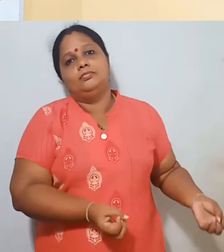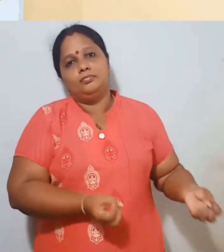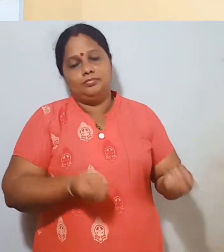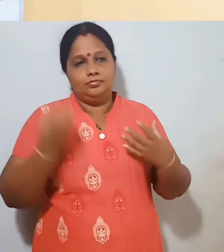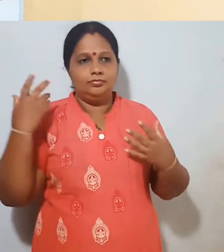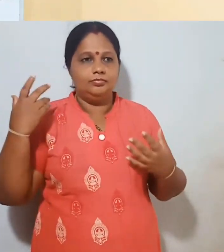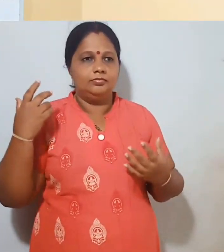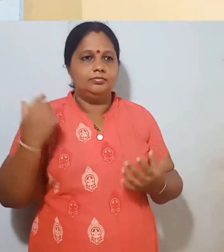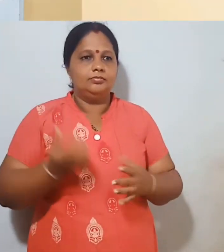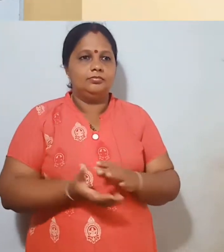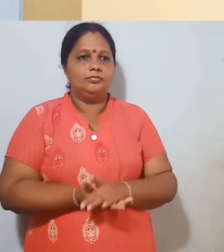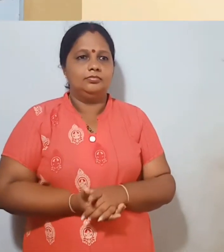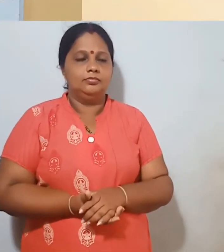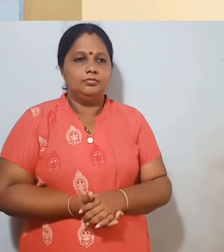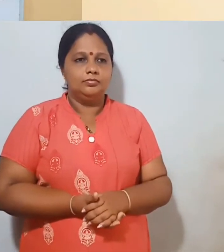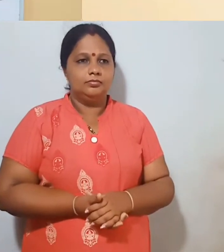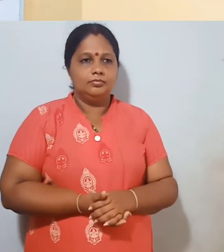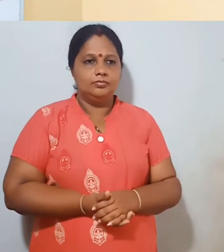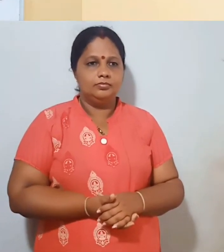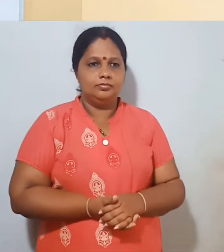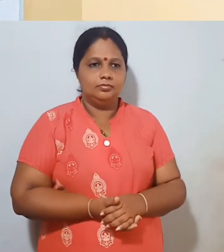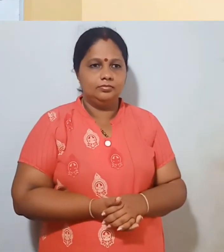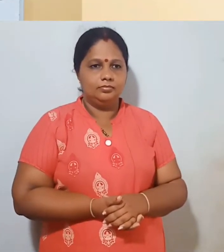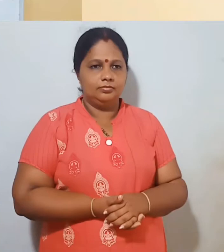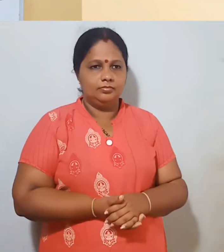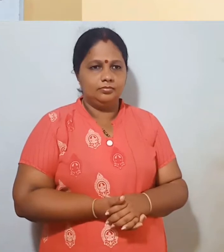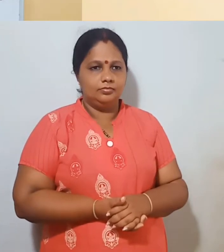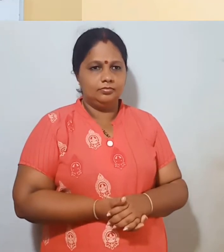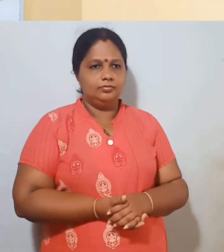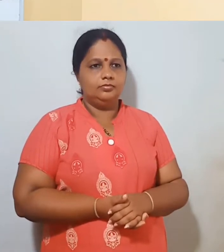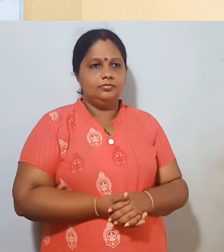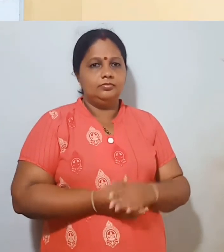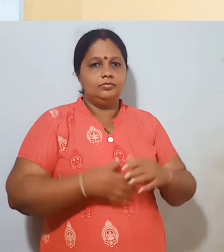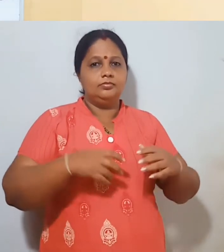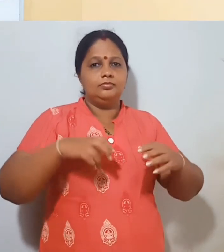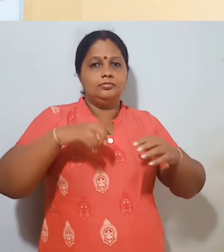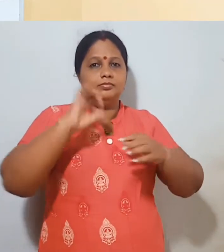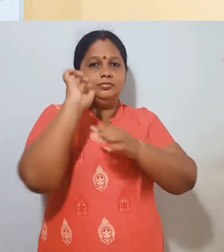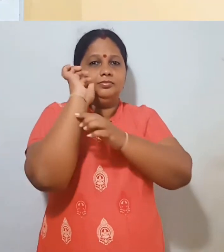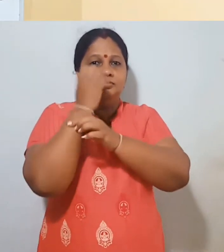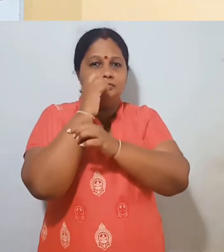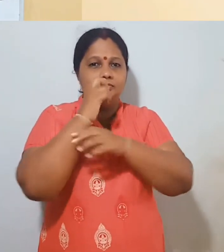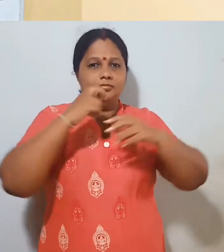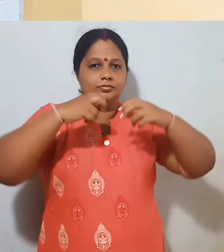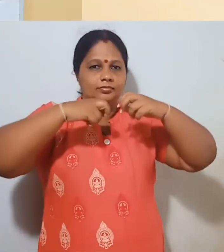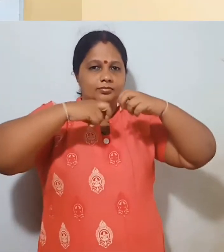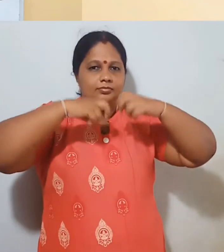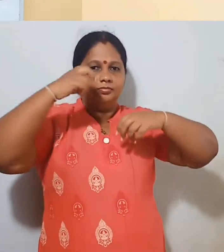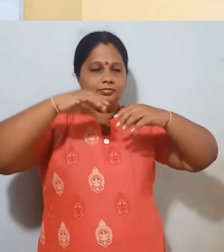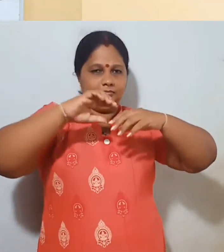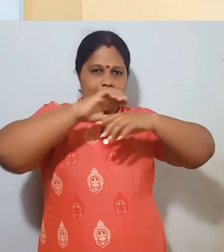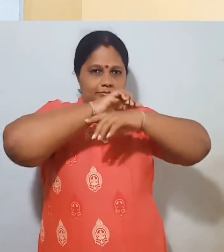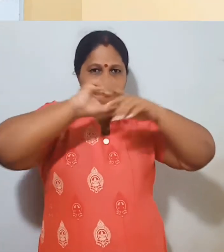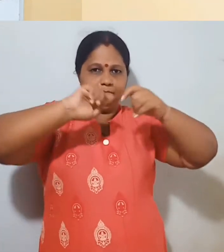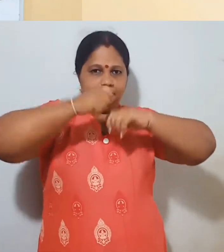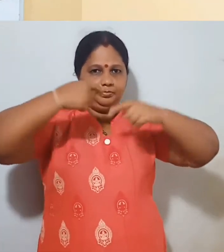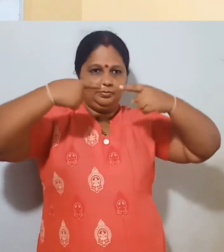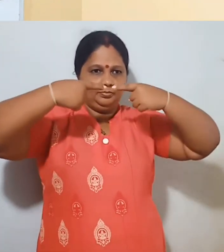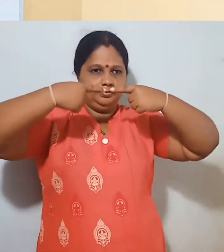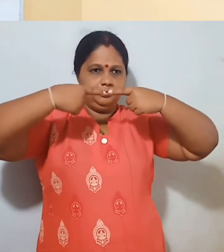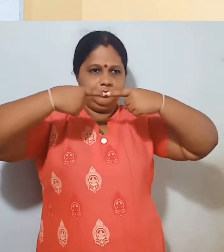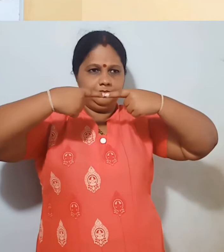ரைட், கொண்டு போகக்குள்ள இந்த எலும்பு அசைஞ்சு இப்படி அங்கால இங்கால மேல கீழே